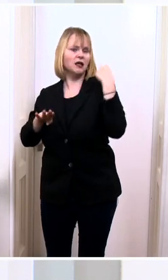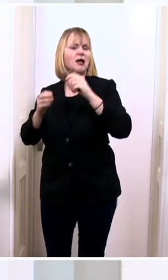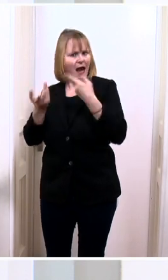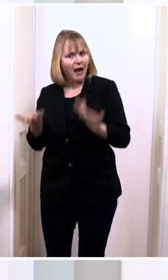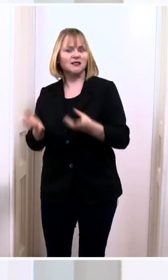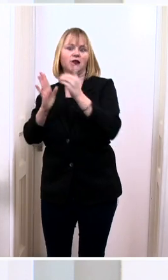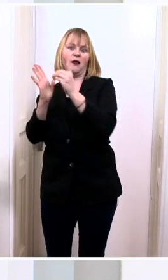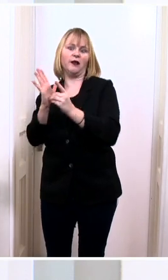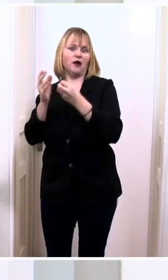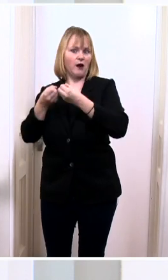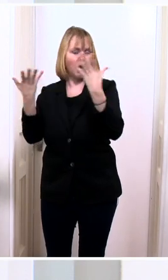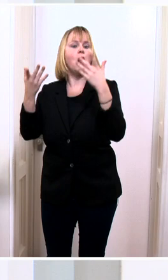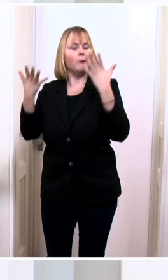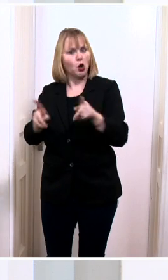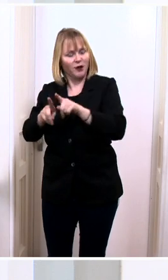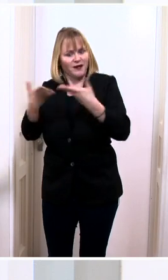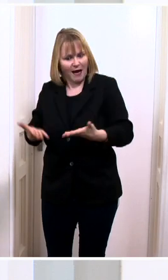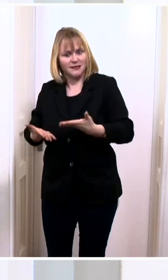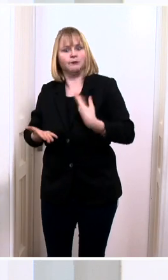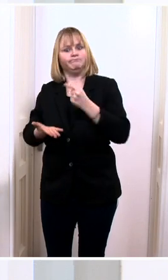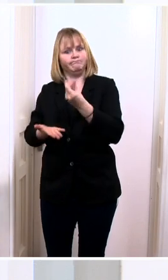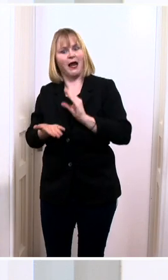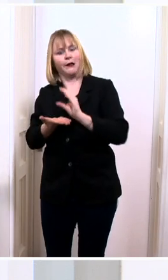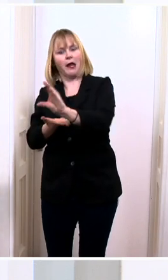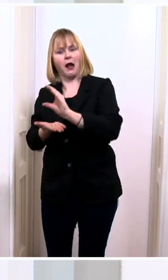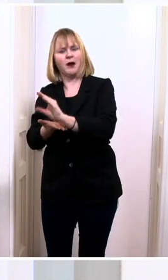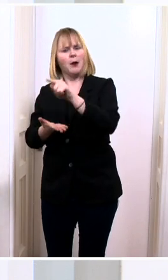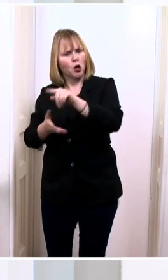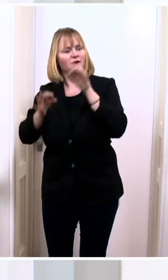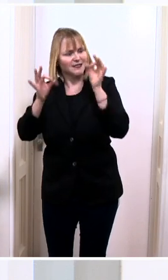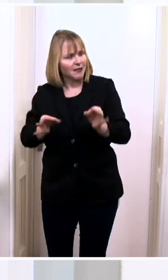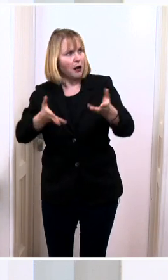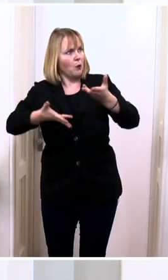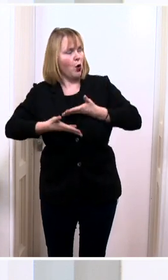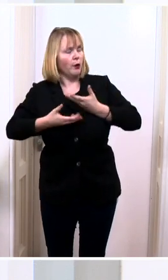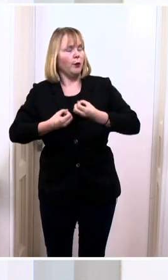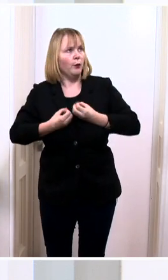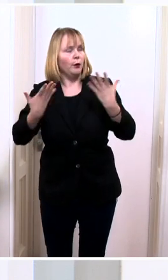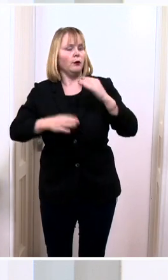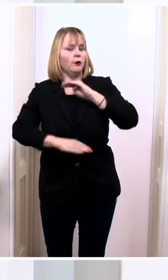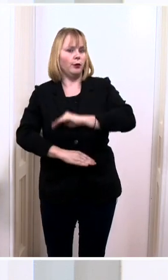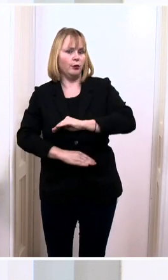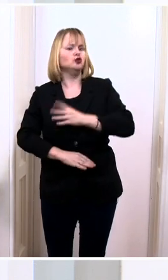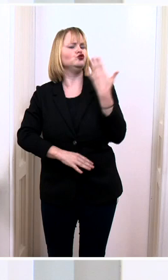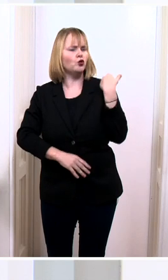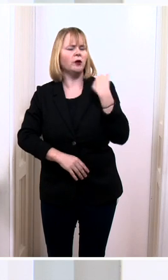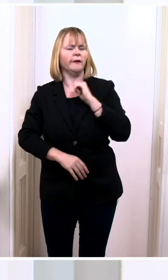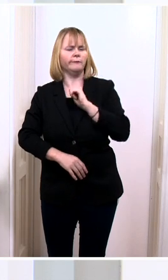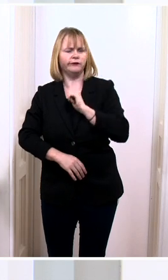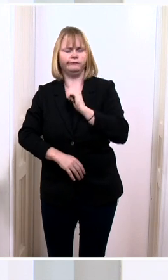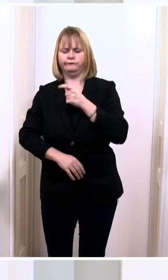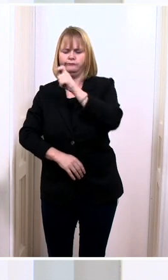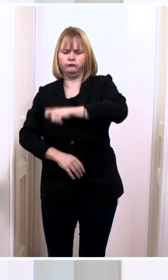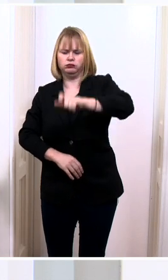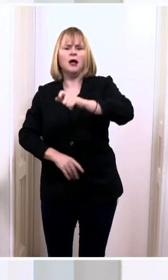zur Anwendung. Das soll Sicherheit und Klarheit geben. Es gab und gibt dazu intensive Gespräche mit den